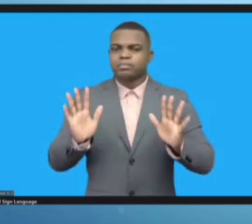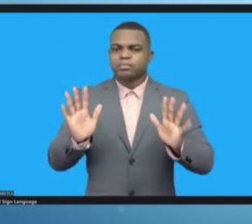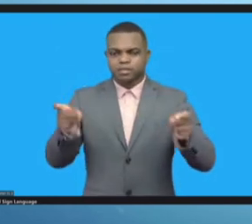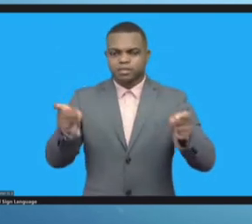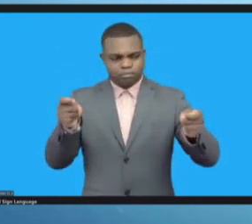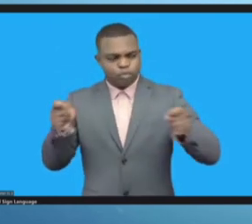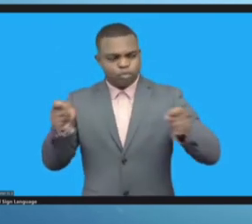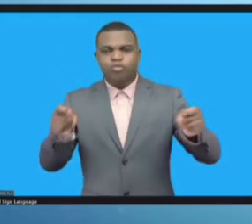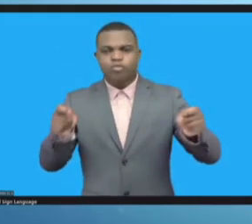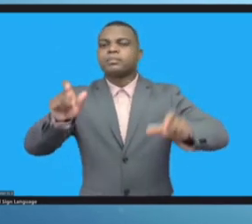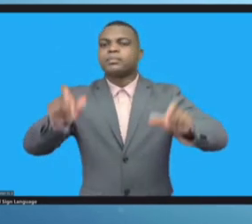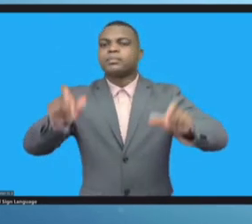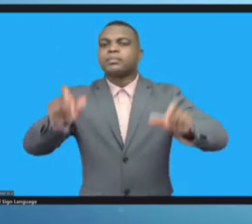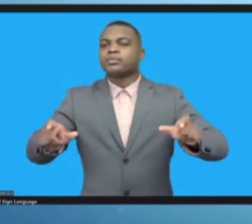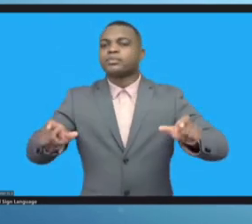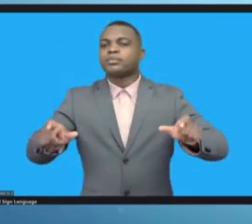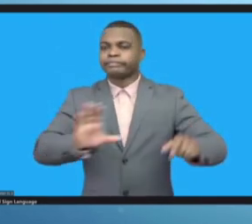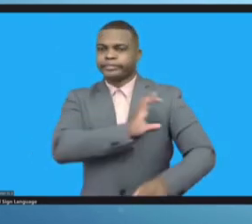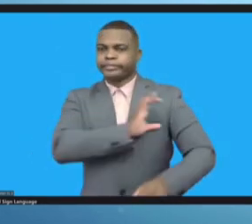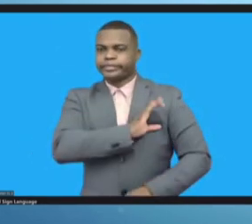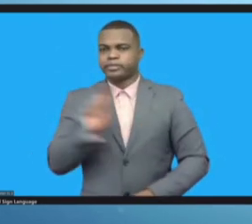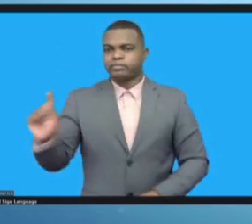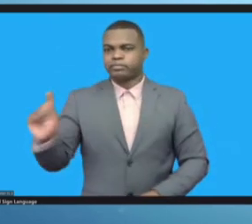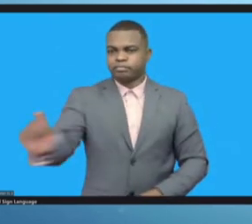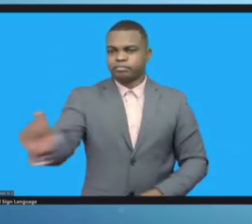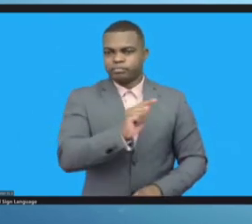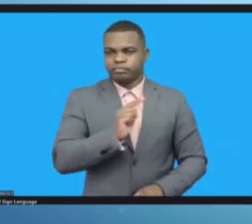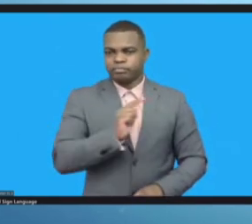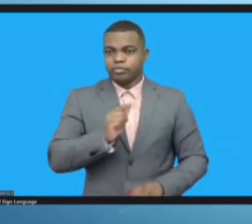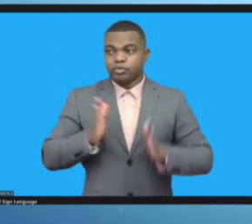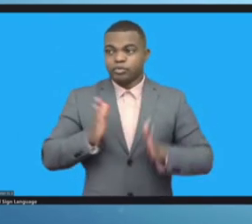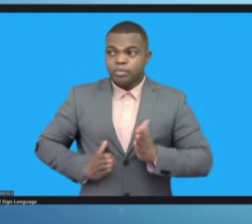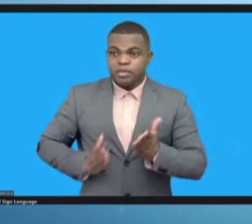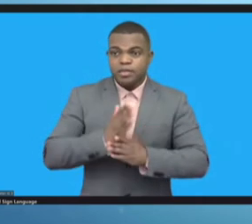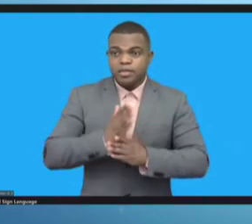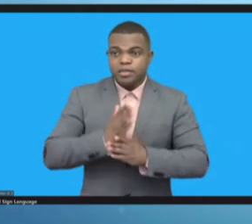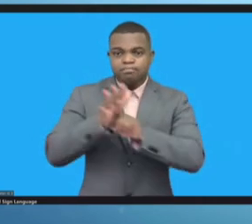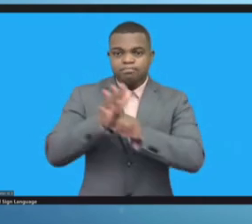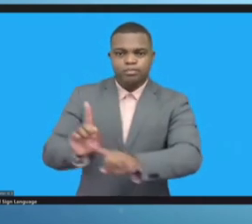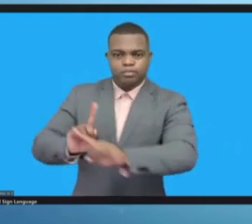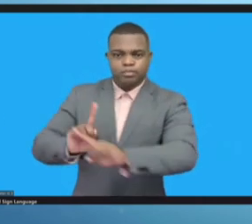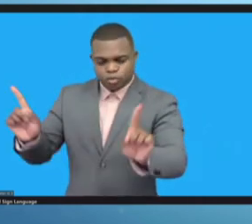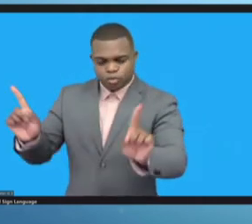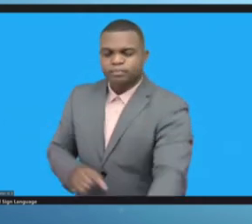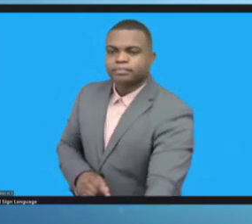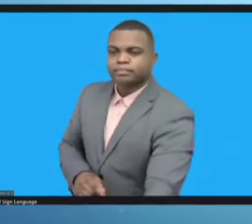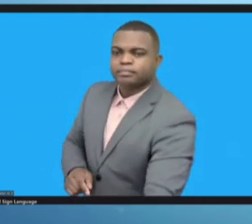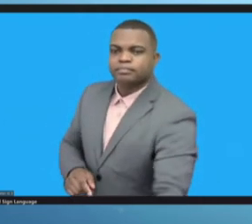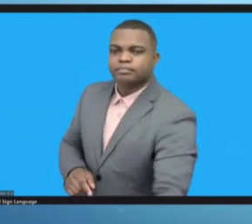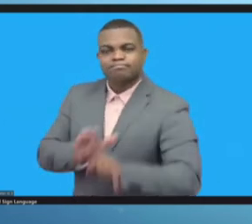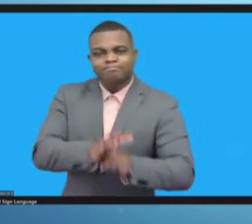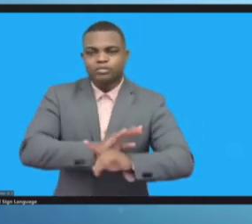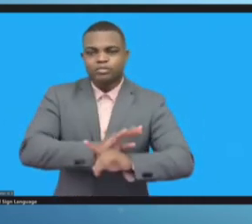ouvert, sans aucune violation à la, et atteinte à la dignité et les droits humains.